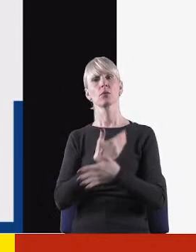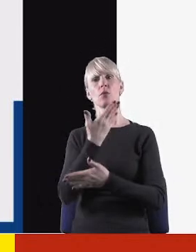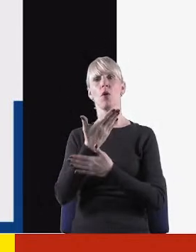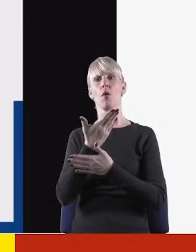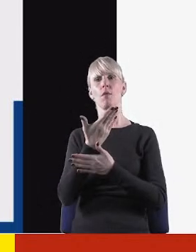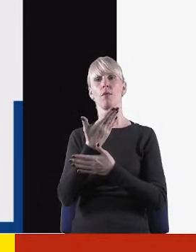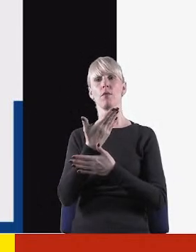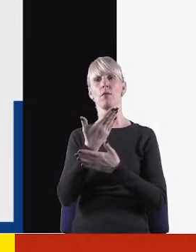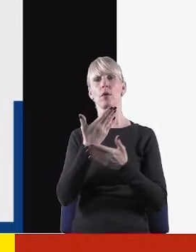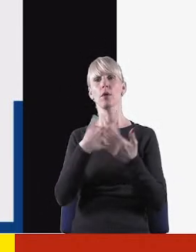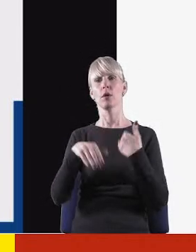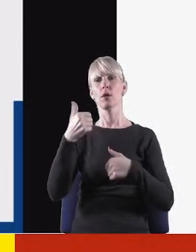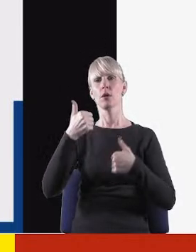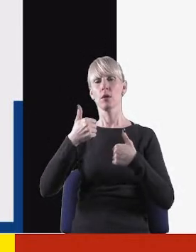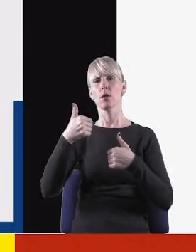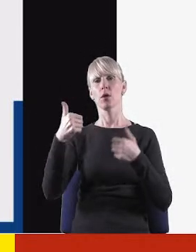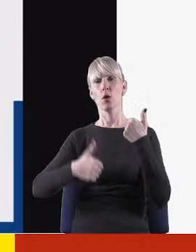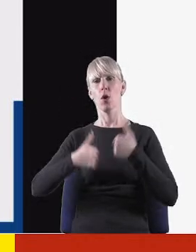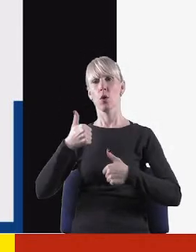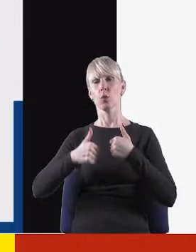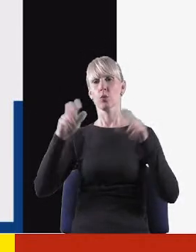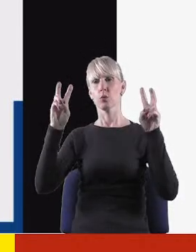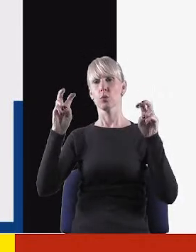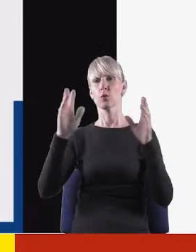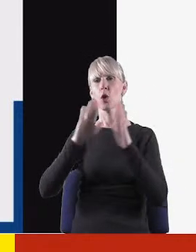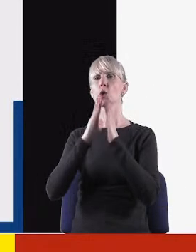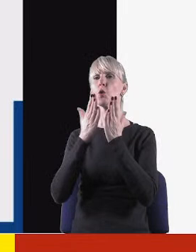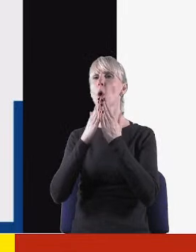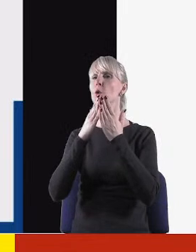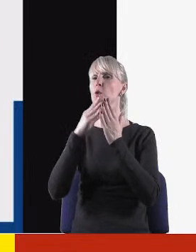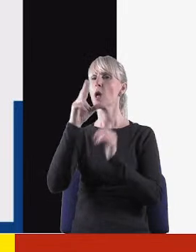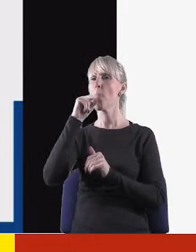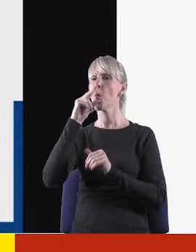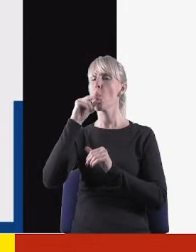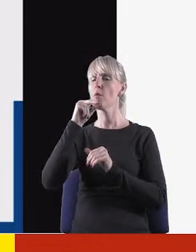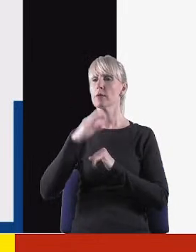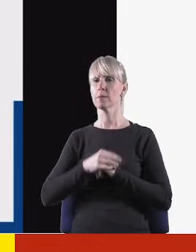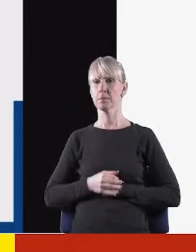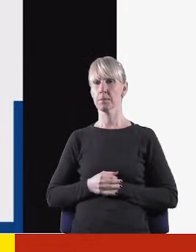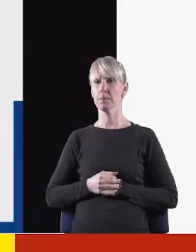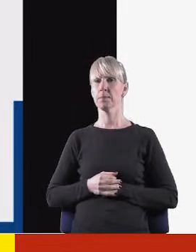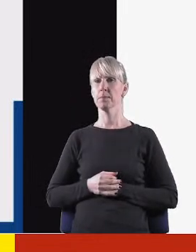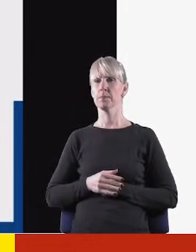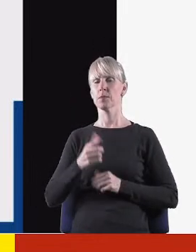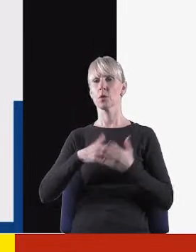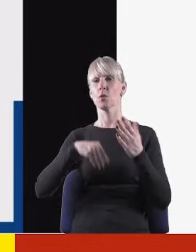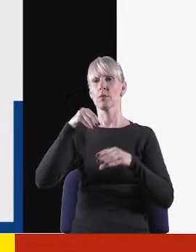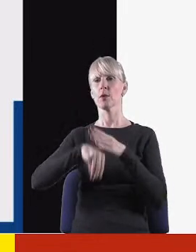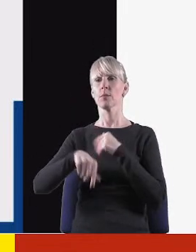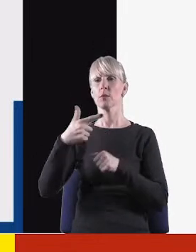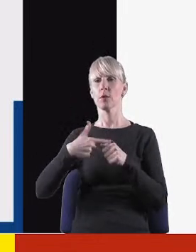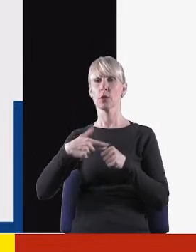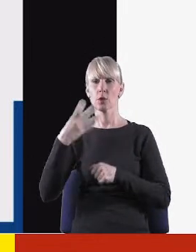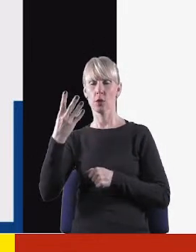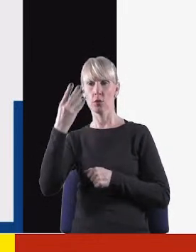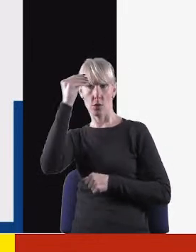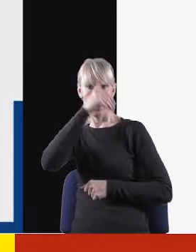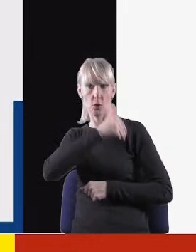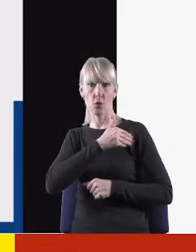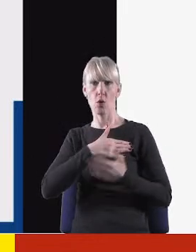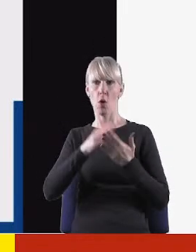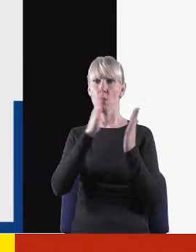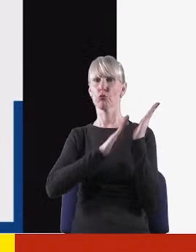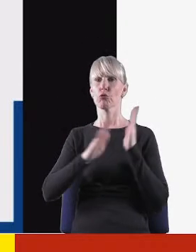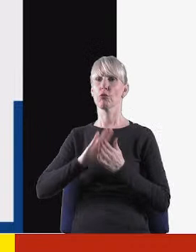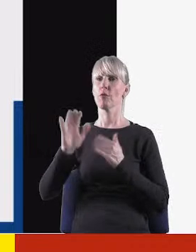to konkurs Książka Mówi, gdzie 24 szkoły przygotowywały prace